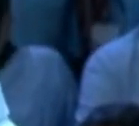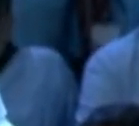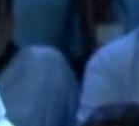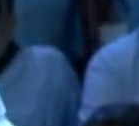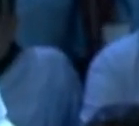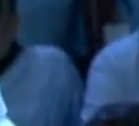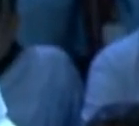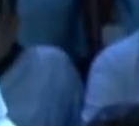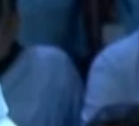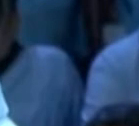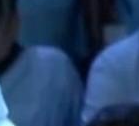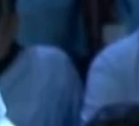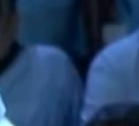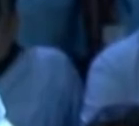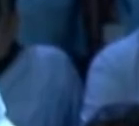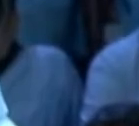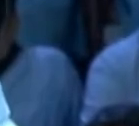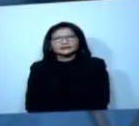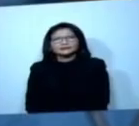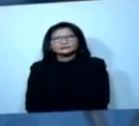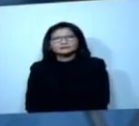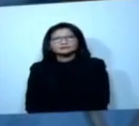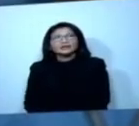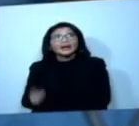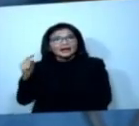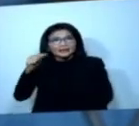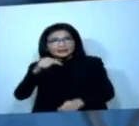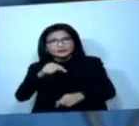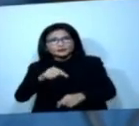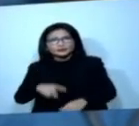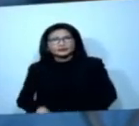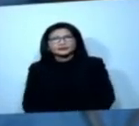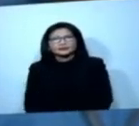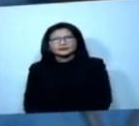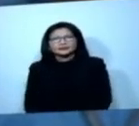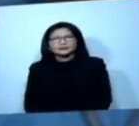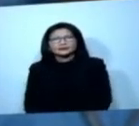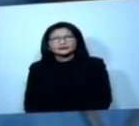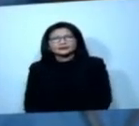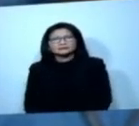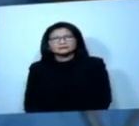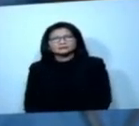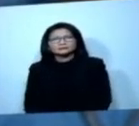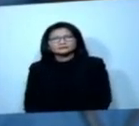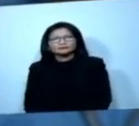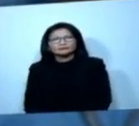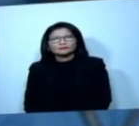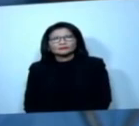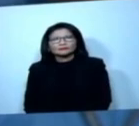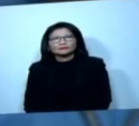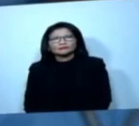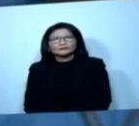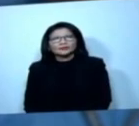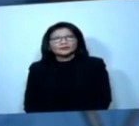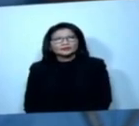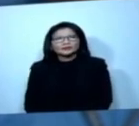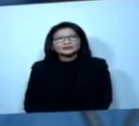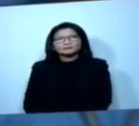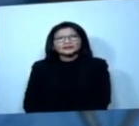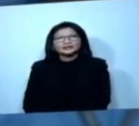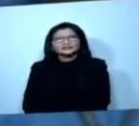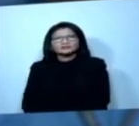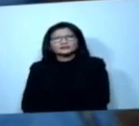Namun CSIS menempatkan PDIP 16%, Gerindra 14%, dan Golkar 11%. Bagaimana menjelaskan hal ini?